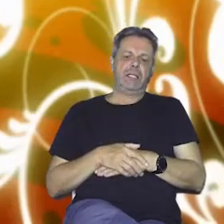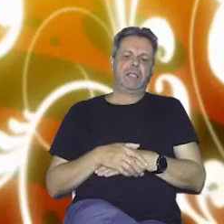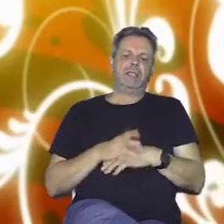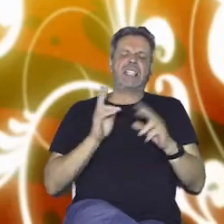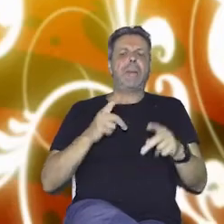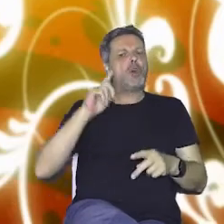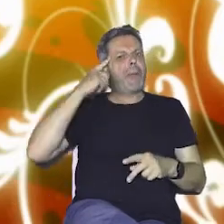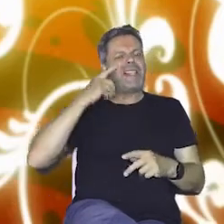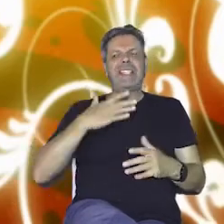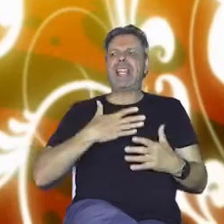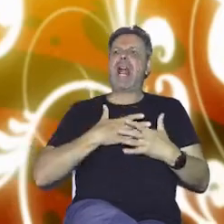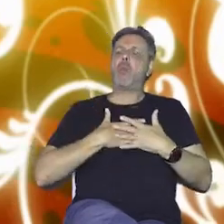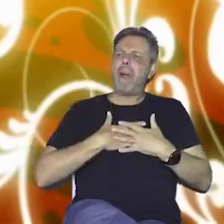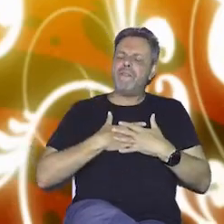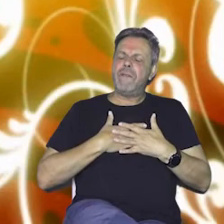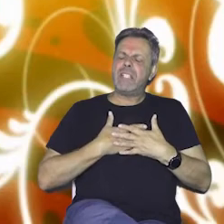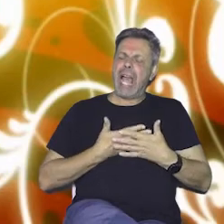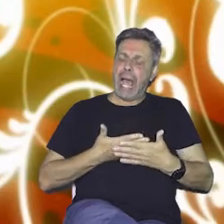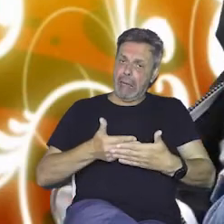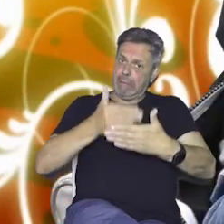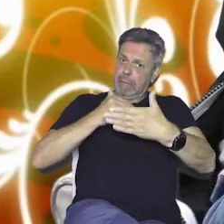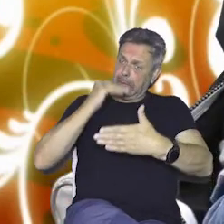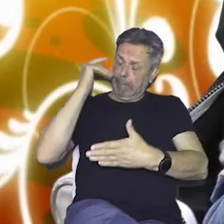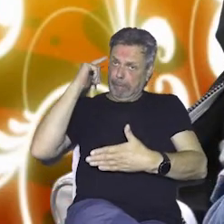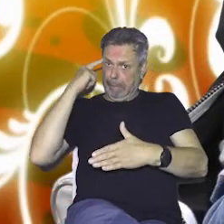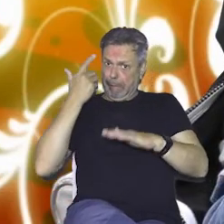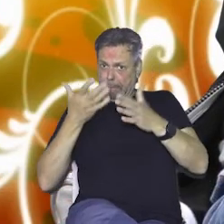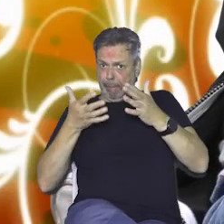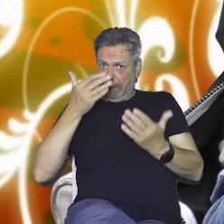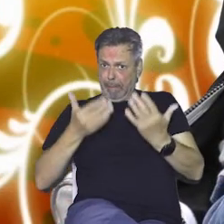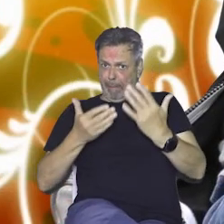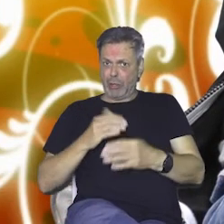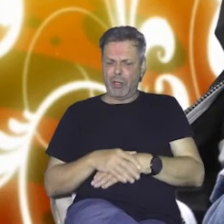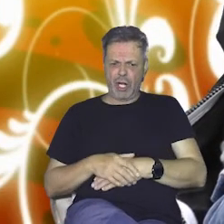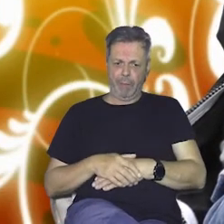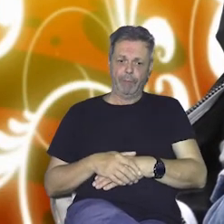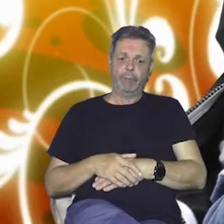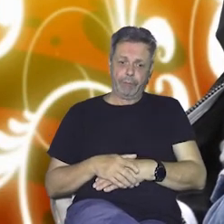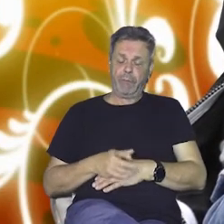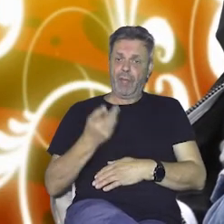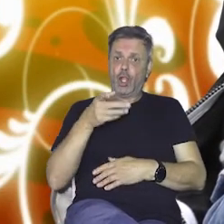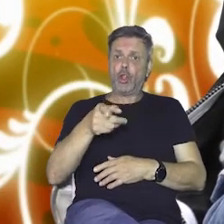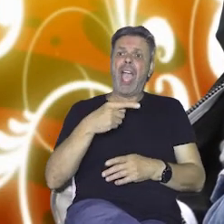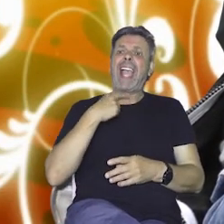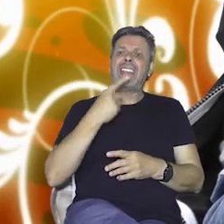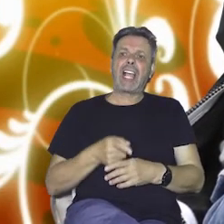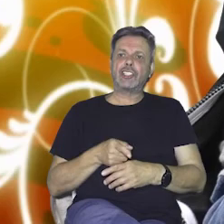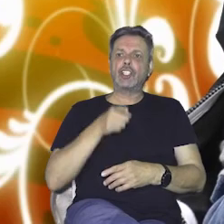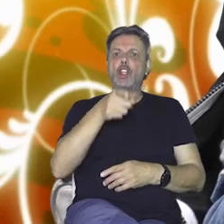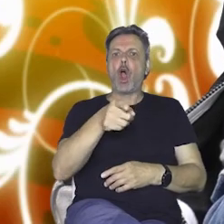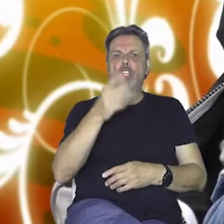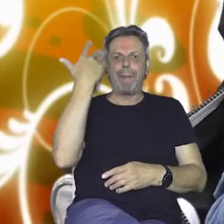misliti na ljubav s predumišljajem? Pa s predumišljajem, da, ono, kad kažeš, to će biti moja